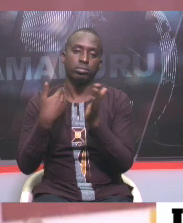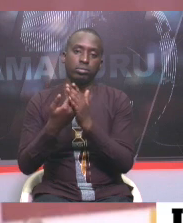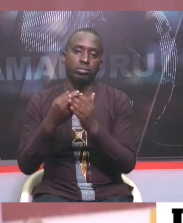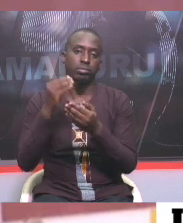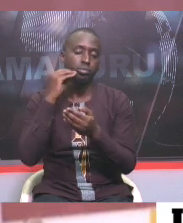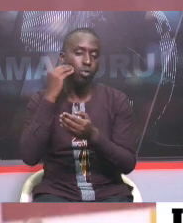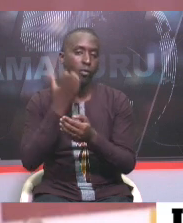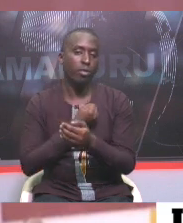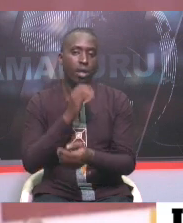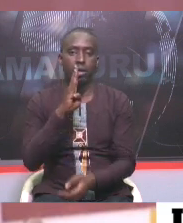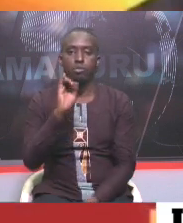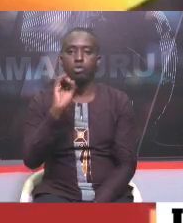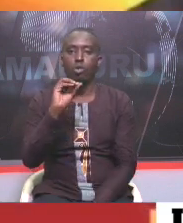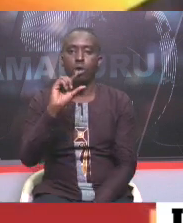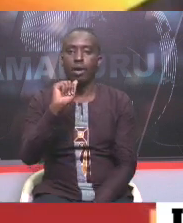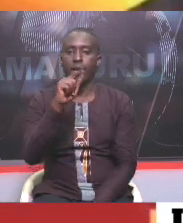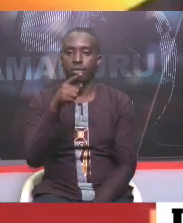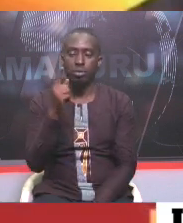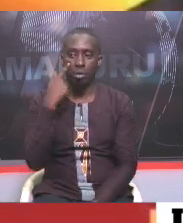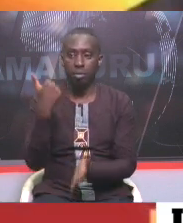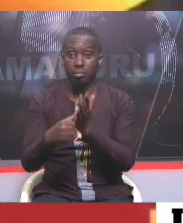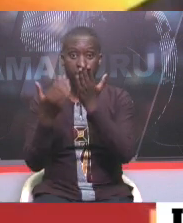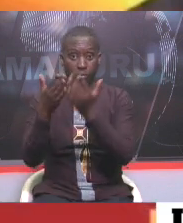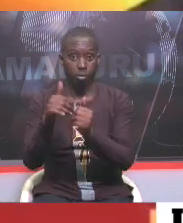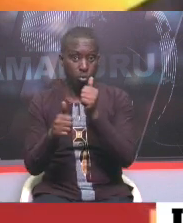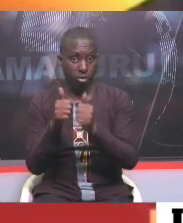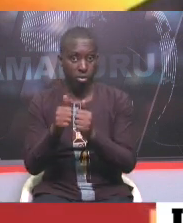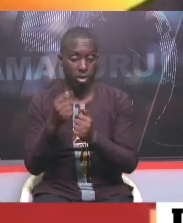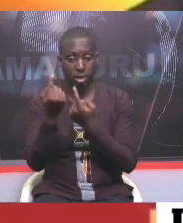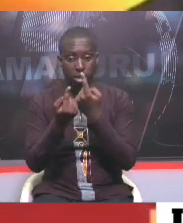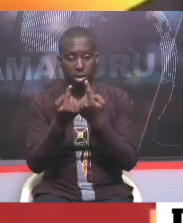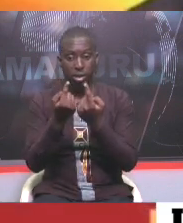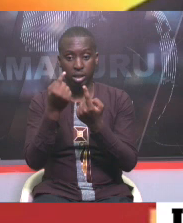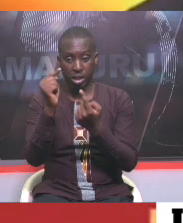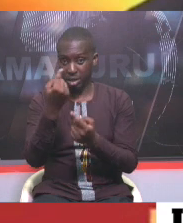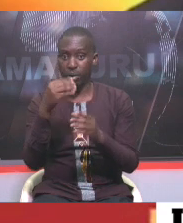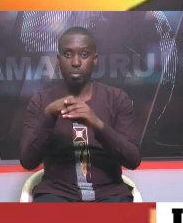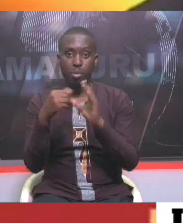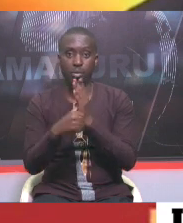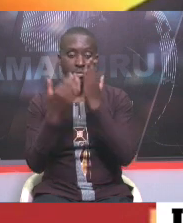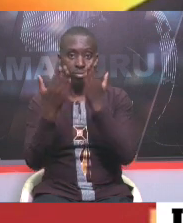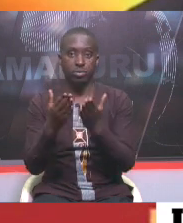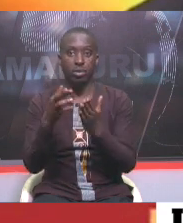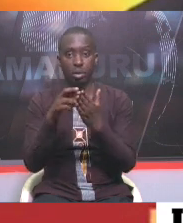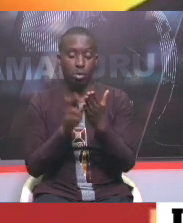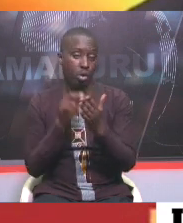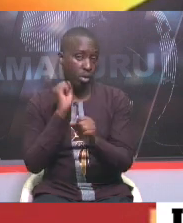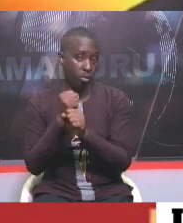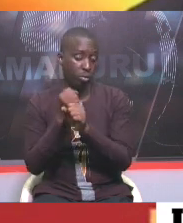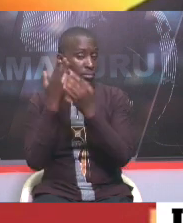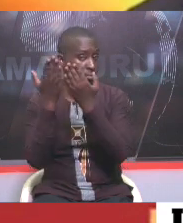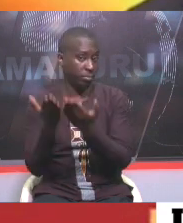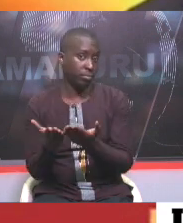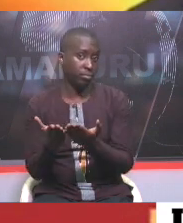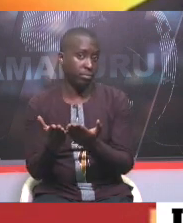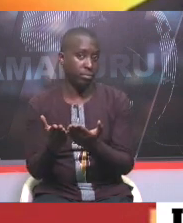rutunze biogaze tukareba ikibazo gihari kimwe rero mu bibazo byagaragaye iyo raporo yarakozwe irahari